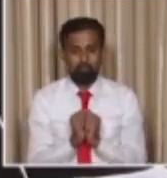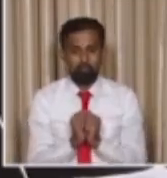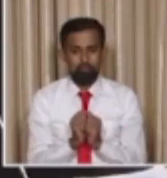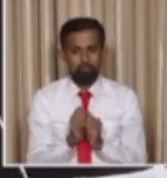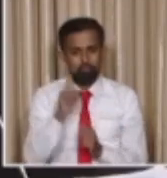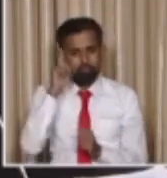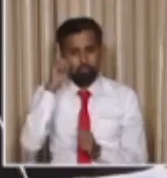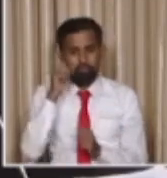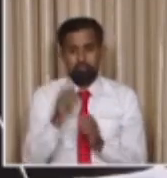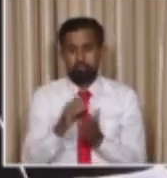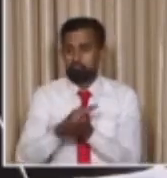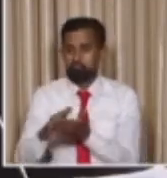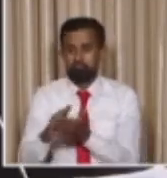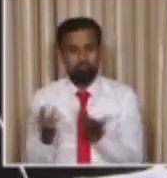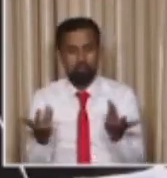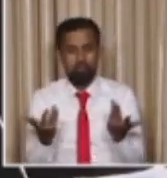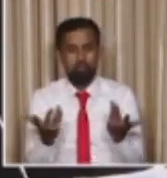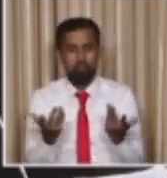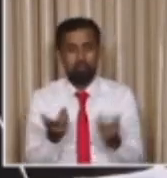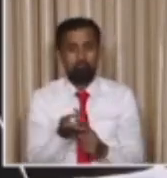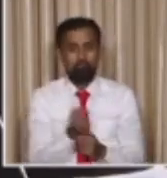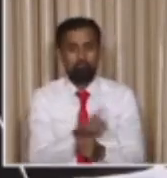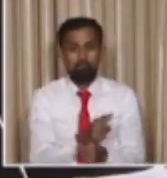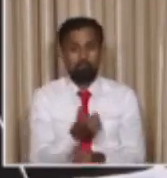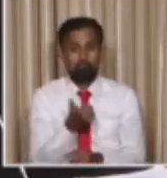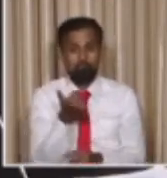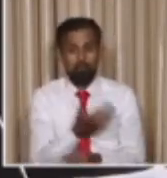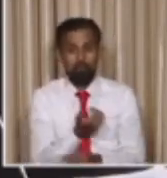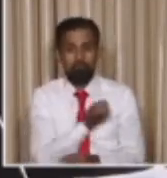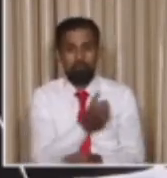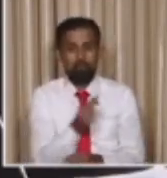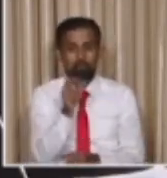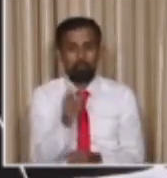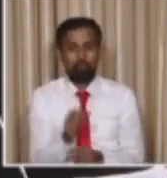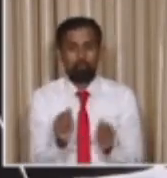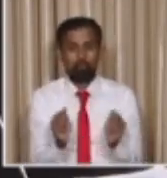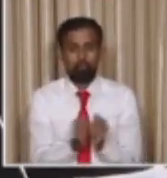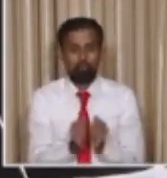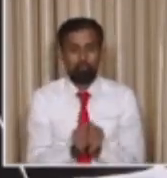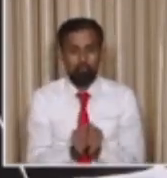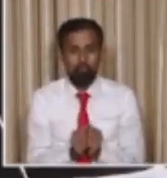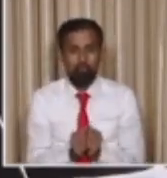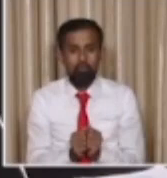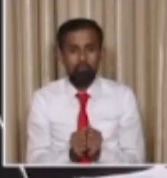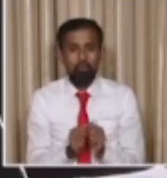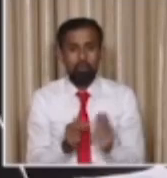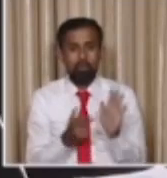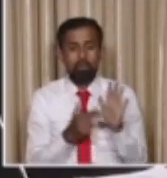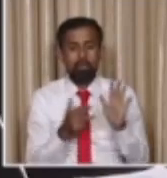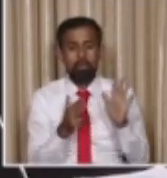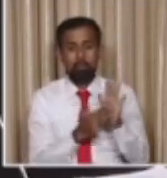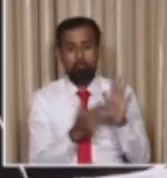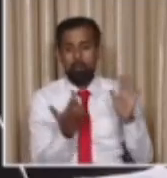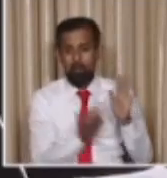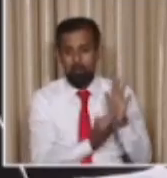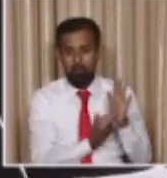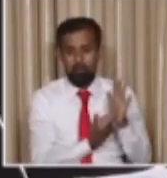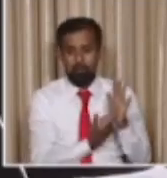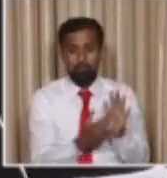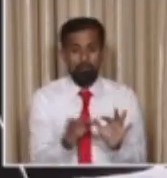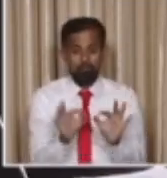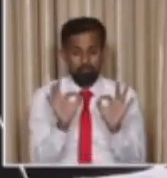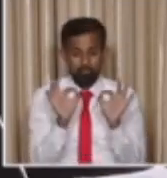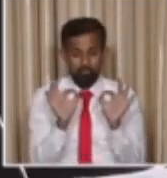හැරීම අනිත් පැත්තෙන් ඉතාම වැදගත් වෛද්‍යවරු එහි සේවය කරපු විශේෂයෙන්ම NMR ආයතනයේ තමයි ප්‍රමිතිය